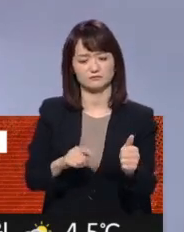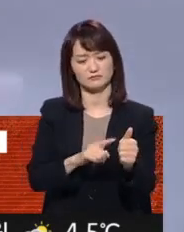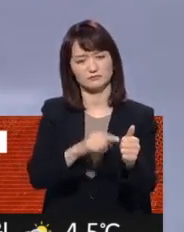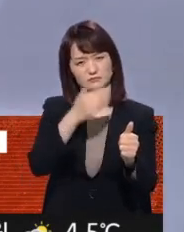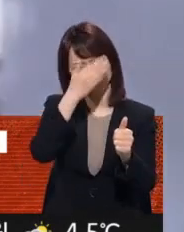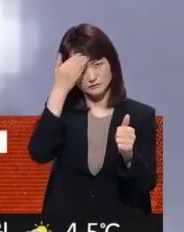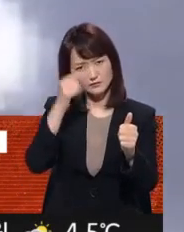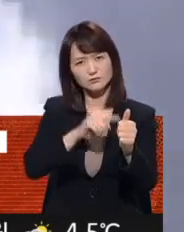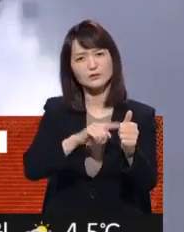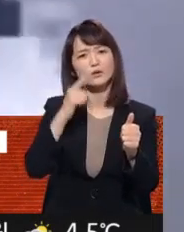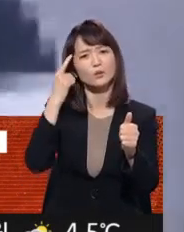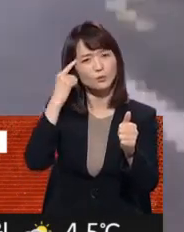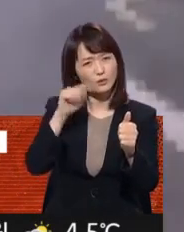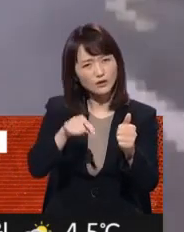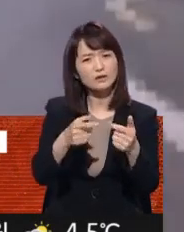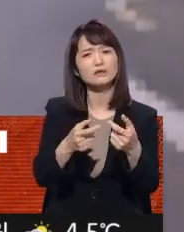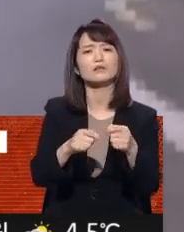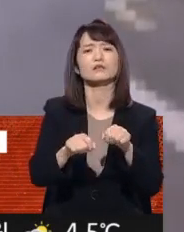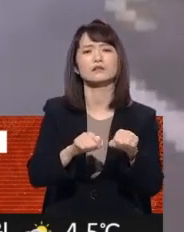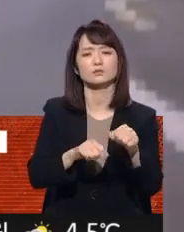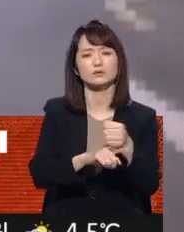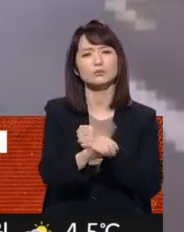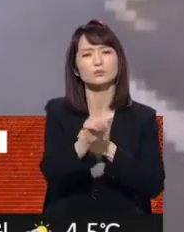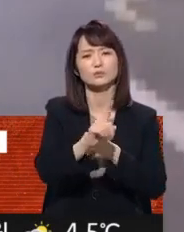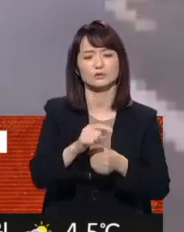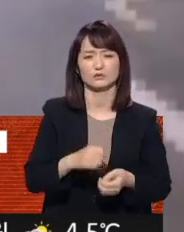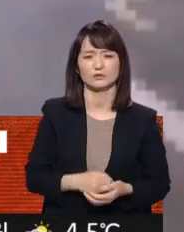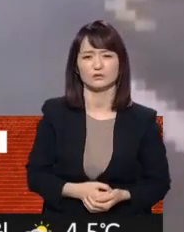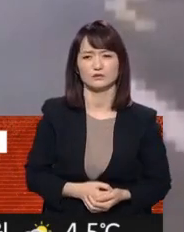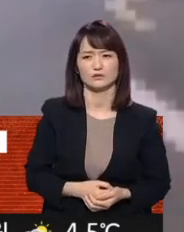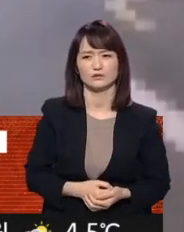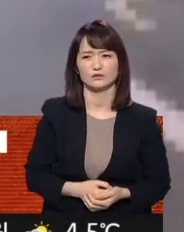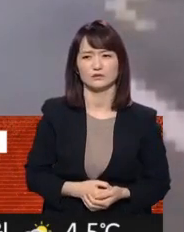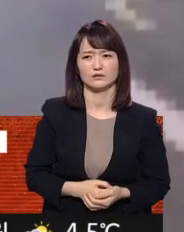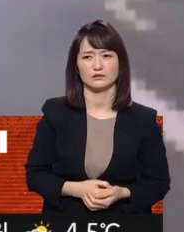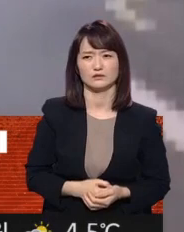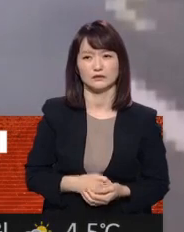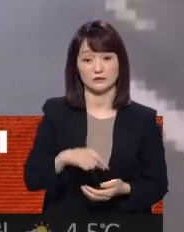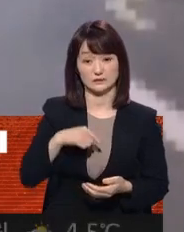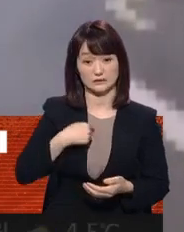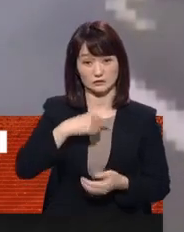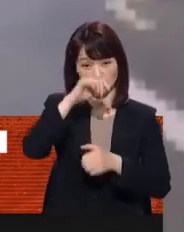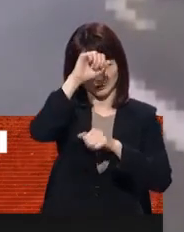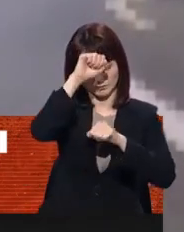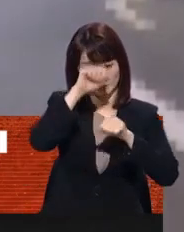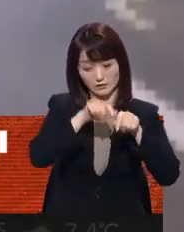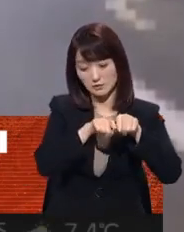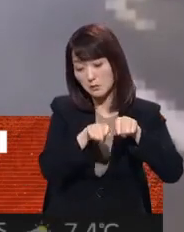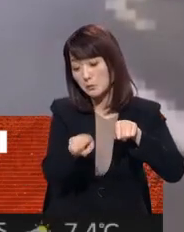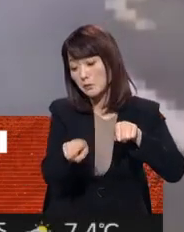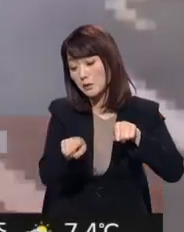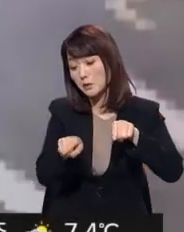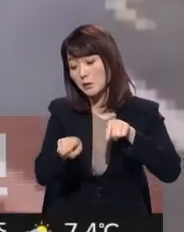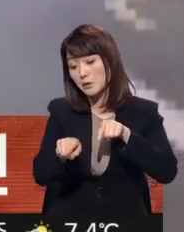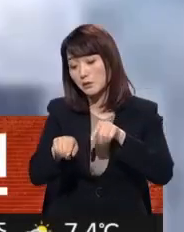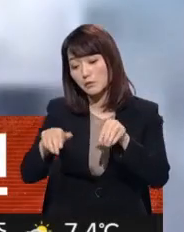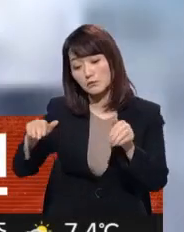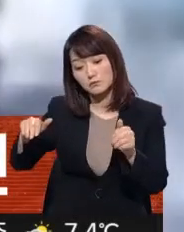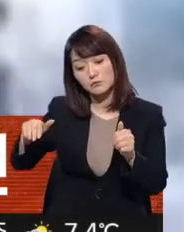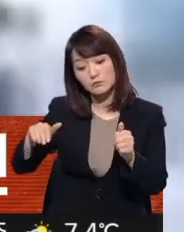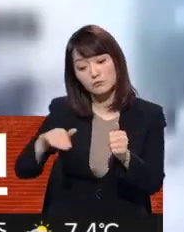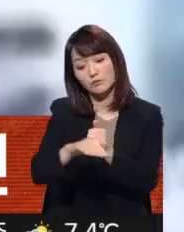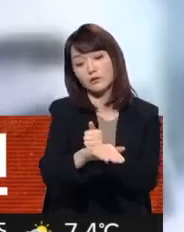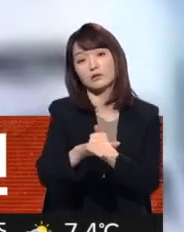젊은 녀석이죠 왜 저러고 살까요 저거 왜 저러고 사는지는 모르겠습니다만 자해군과는 거의 분명해 보이죠 사실 앞서 화면 보신